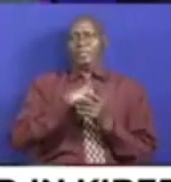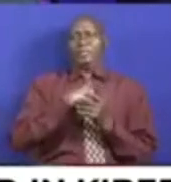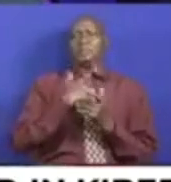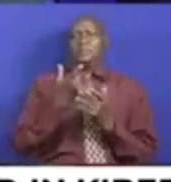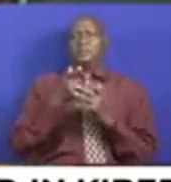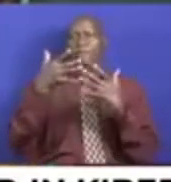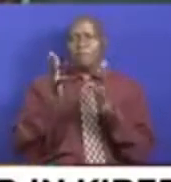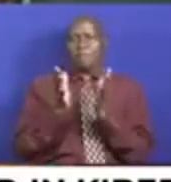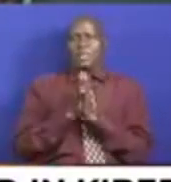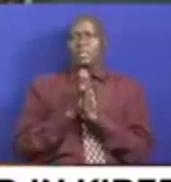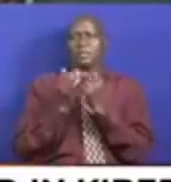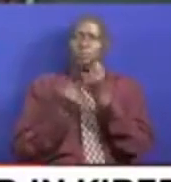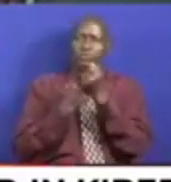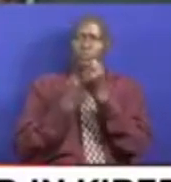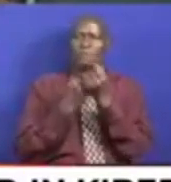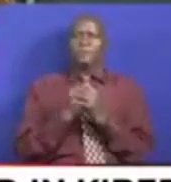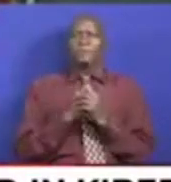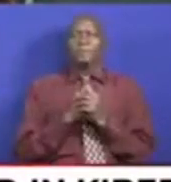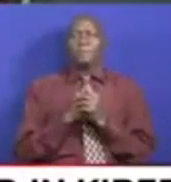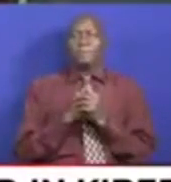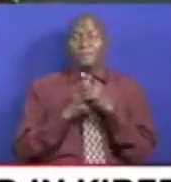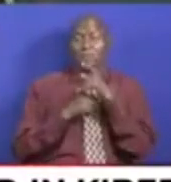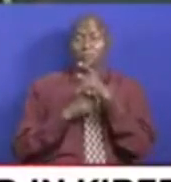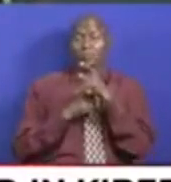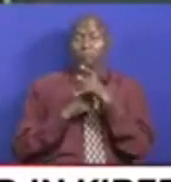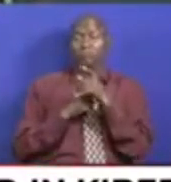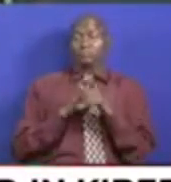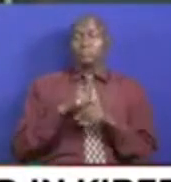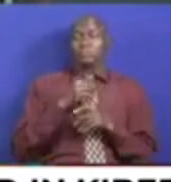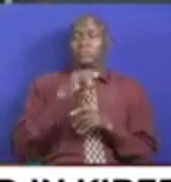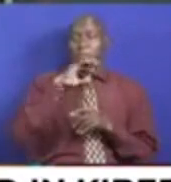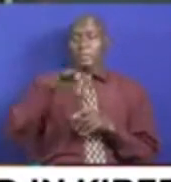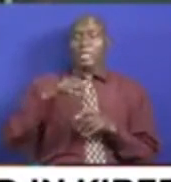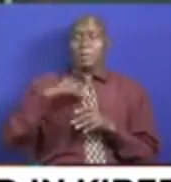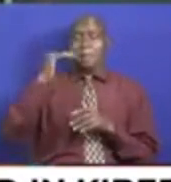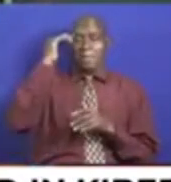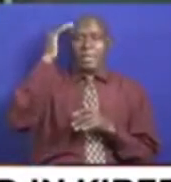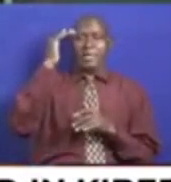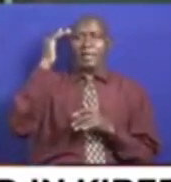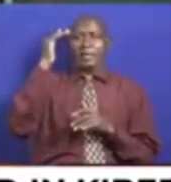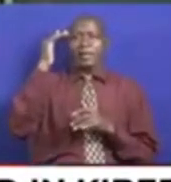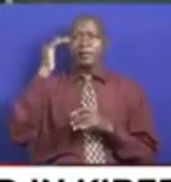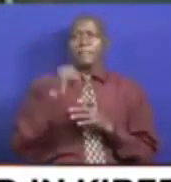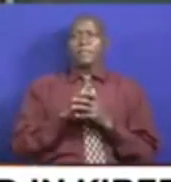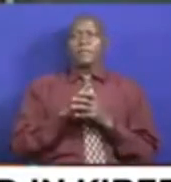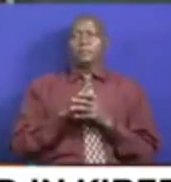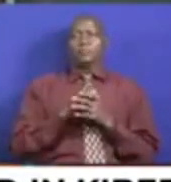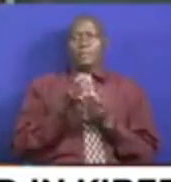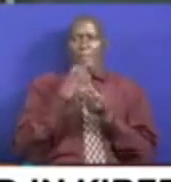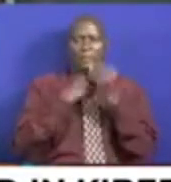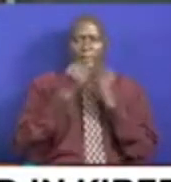support. Ni mtoto wangu kijana, huyo ndio mkubwa. Yeye ndiye alitoka hapa, tulikula lunch